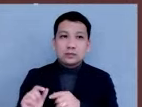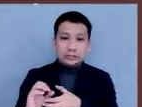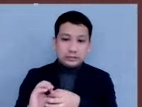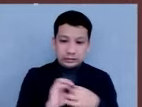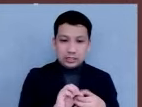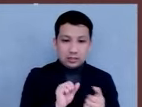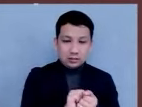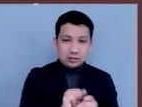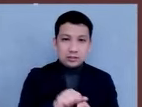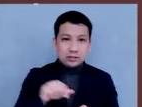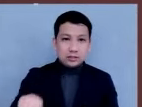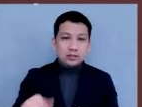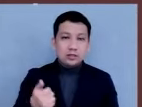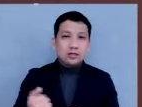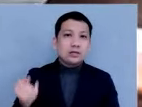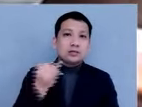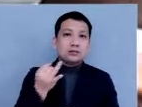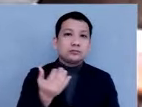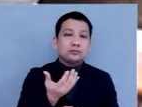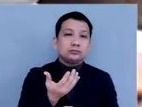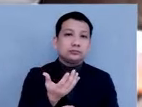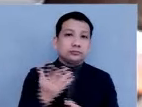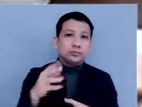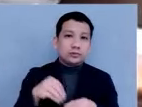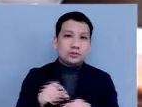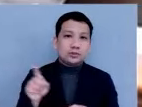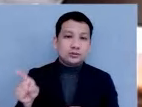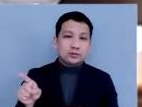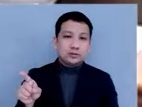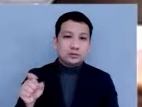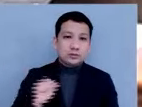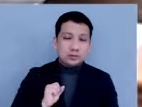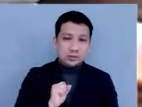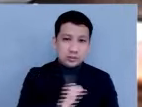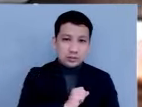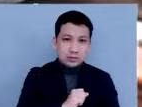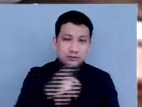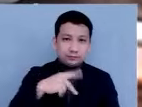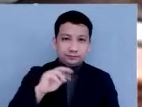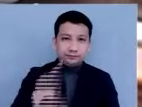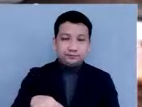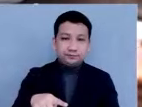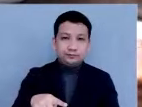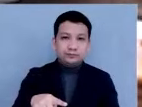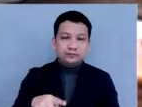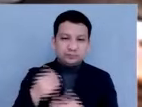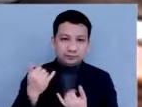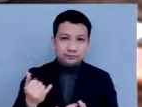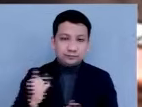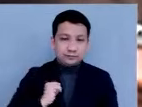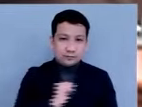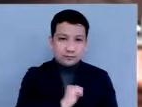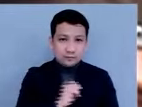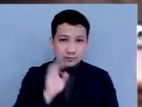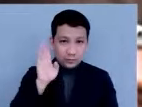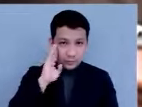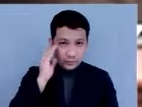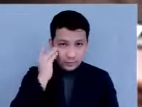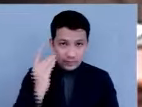Lima at iba pang personalidad, walang iba kundi ang nooy PNP chief at ngayon senador na si Bato de la